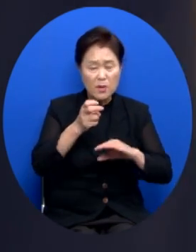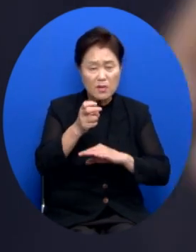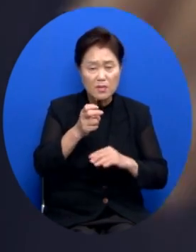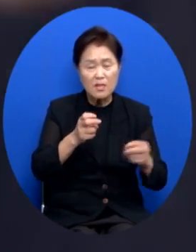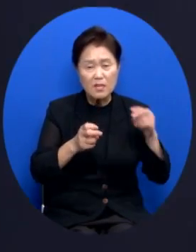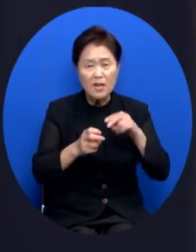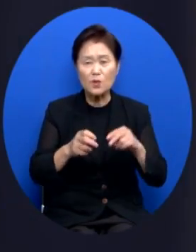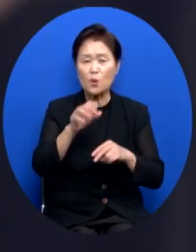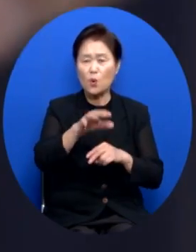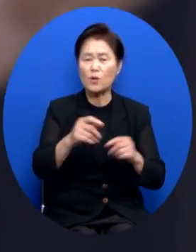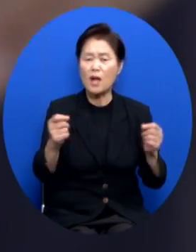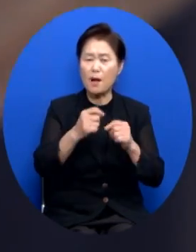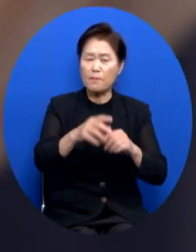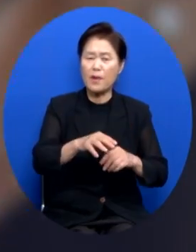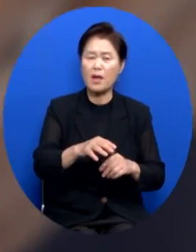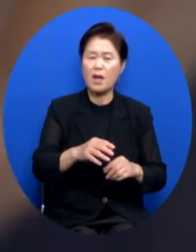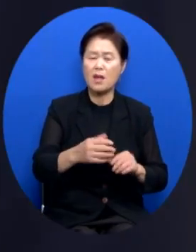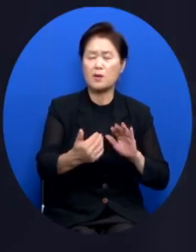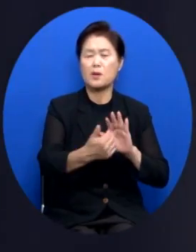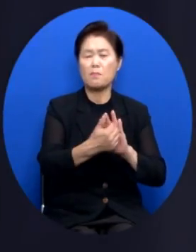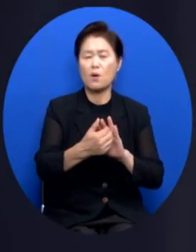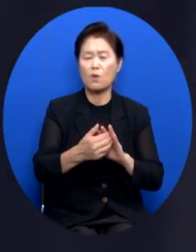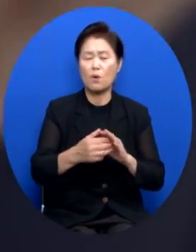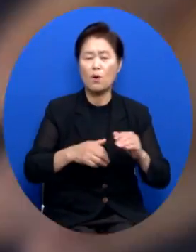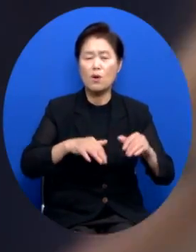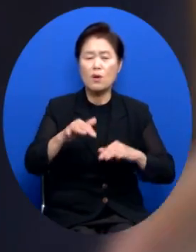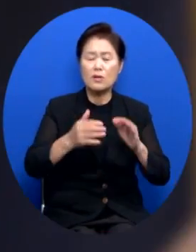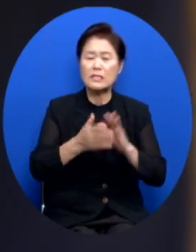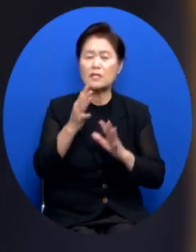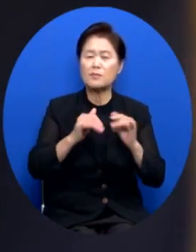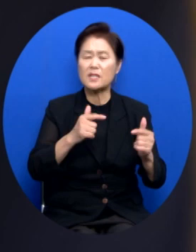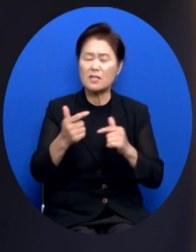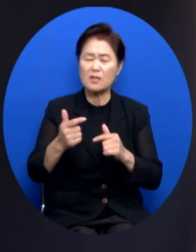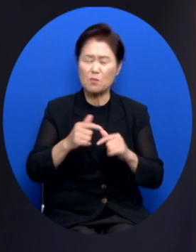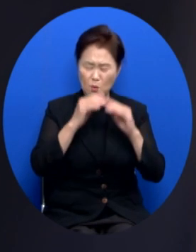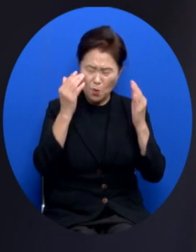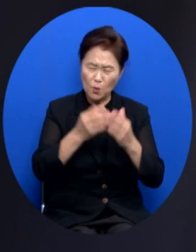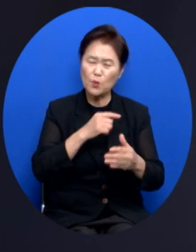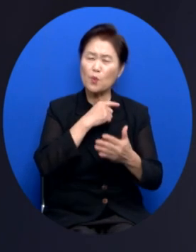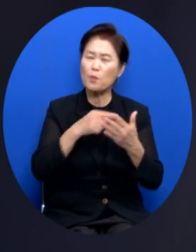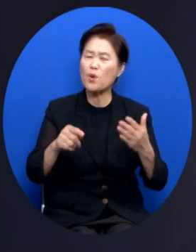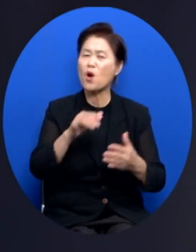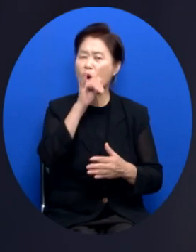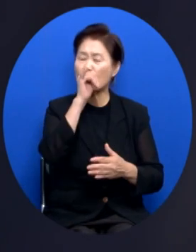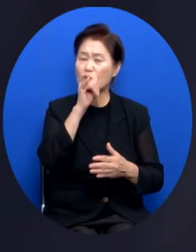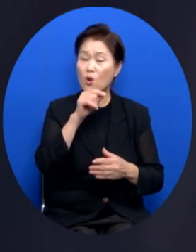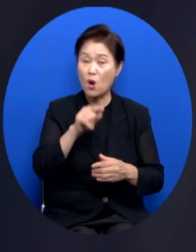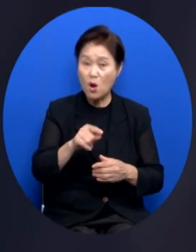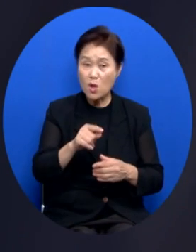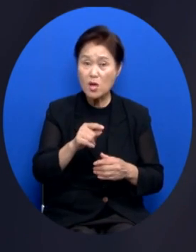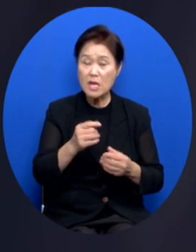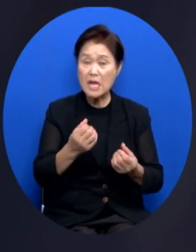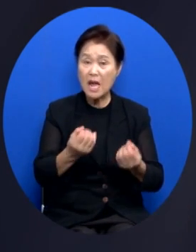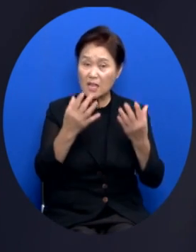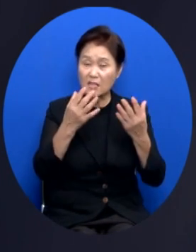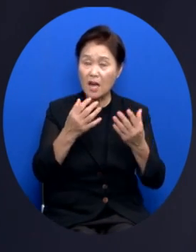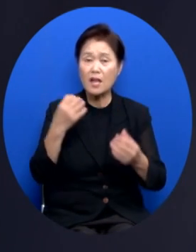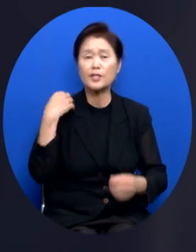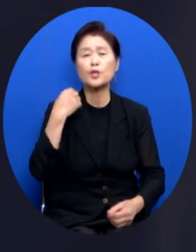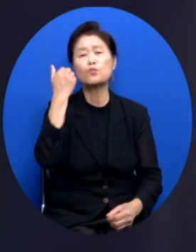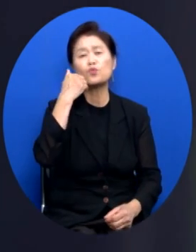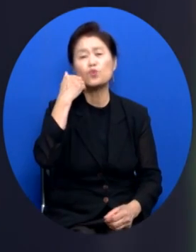교통지구에 이걸 들이막고 이 시민들 전부 피해가는 거 아닙니까? 이러면 이 책임은 누가